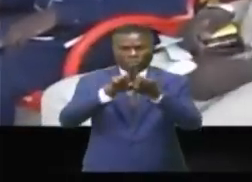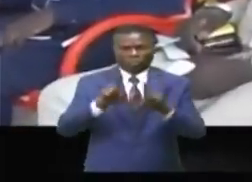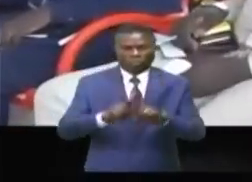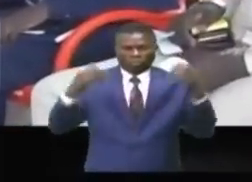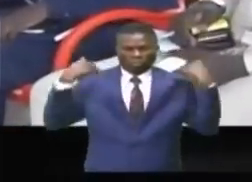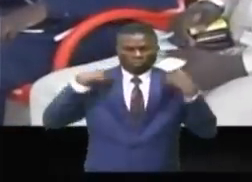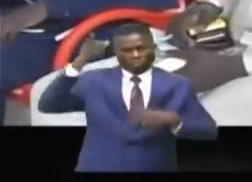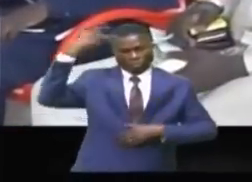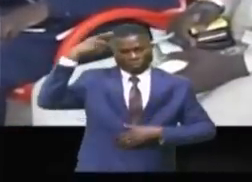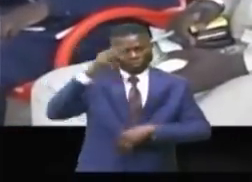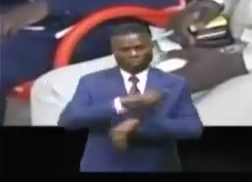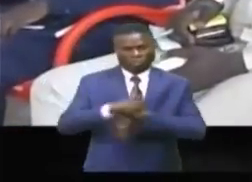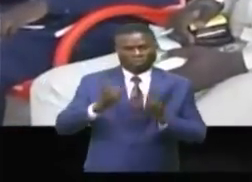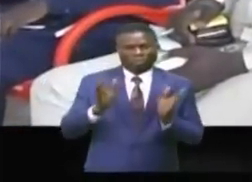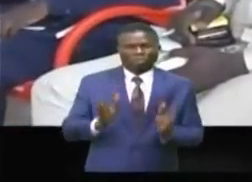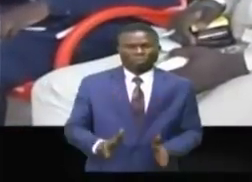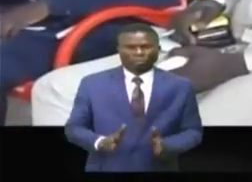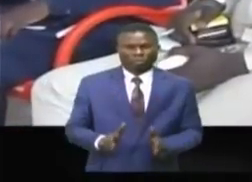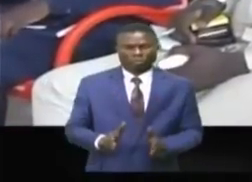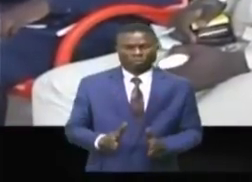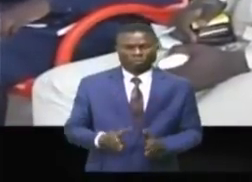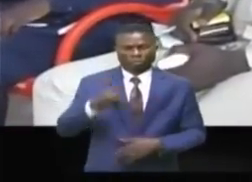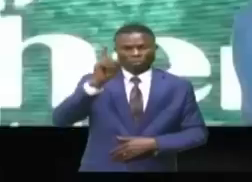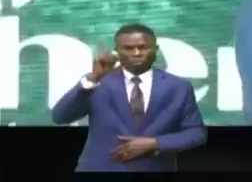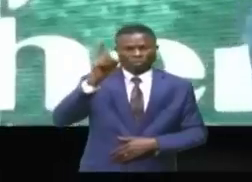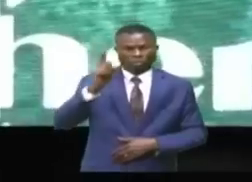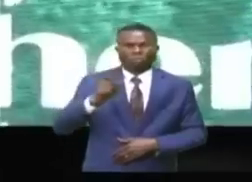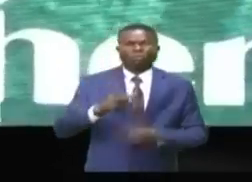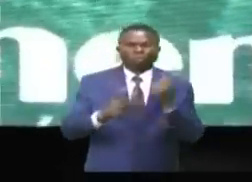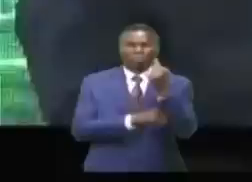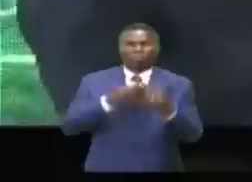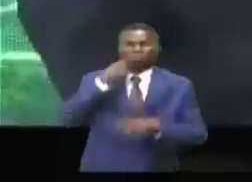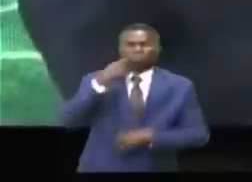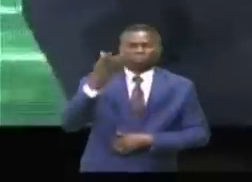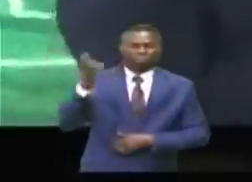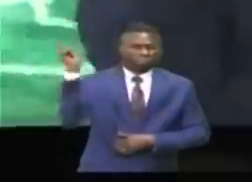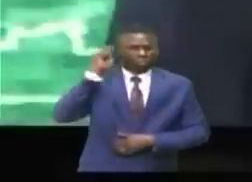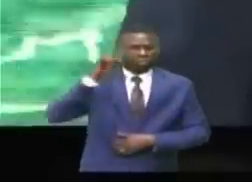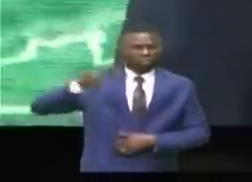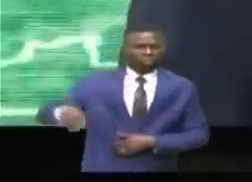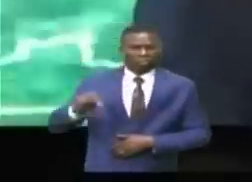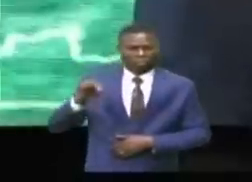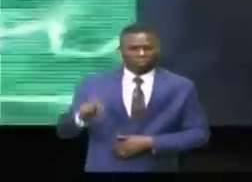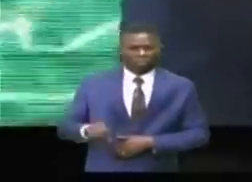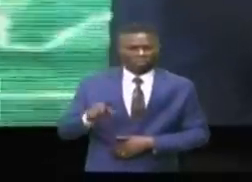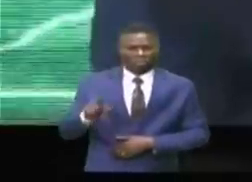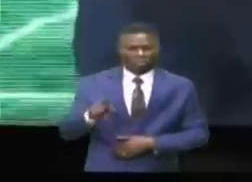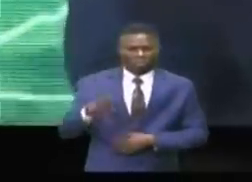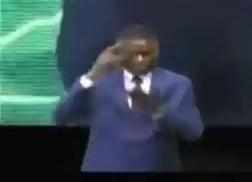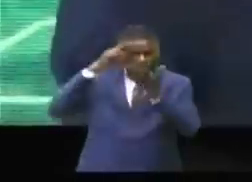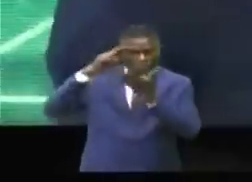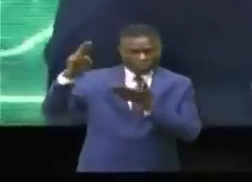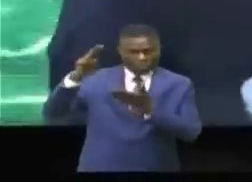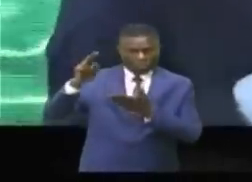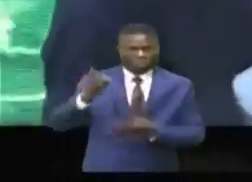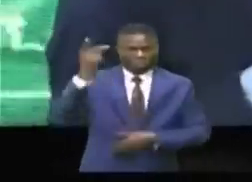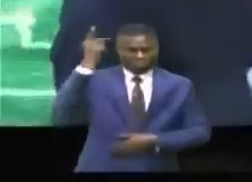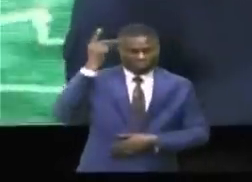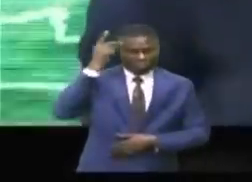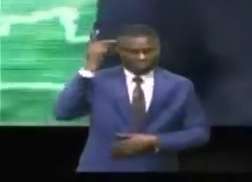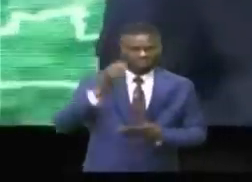autorités politico-administratives. Le premier orateur, le professeur Jean-Sémé King de l'Université de